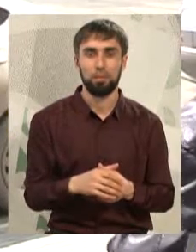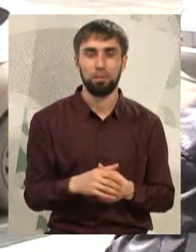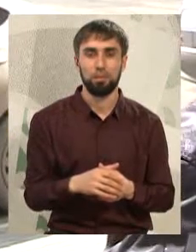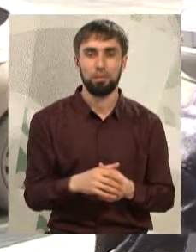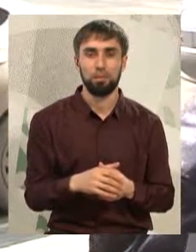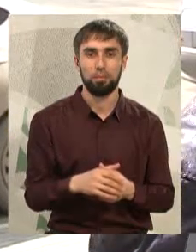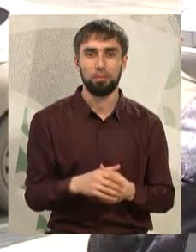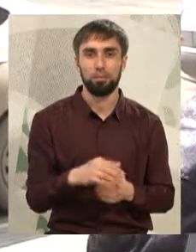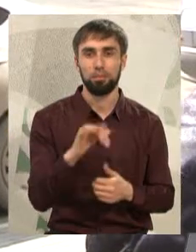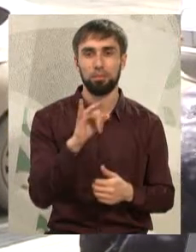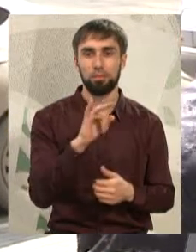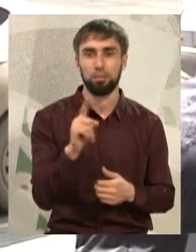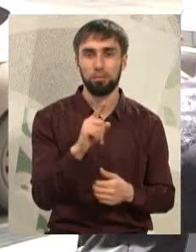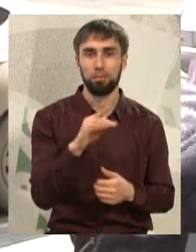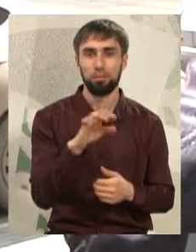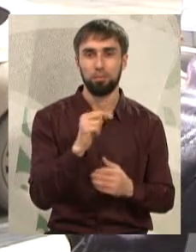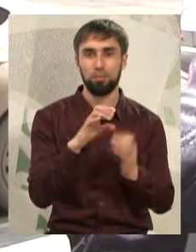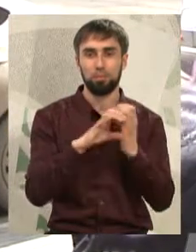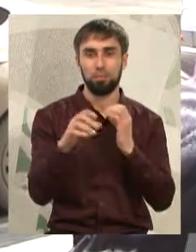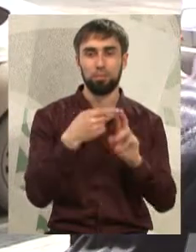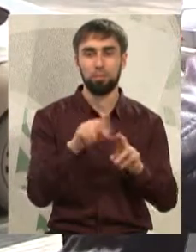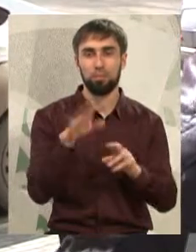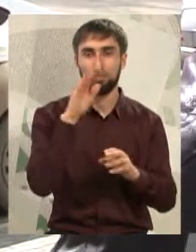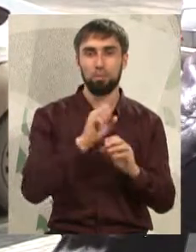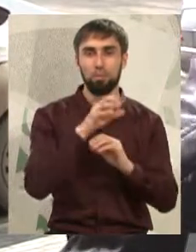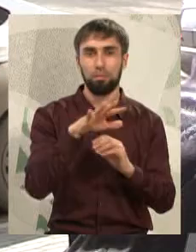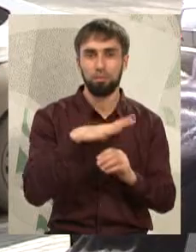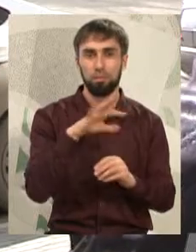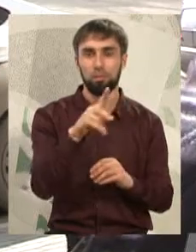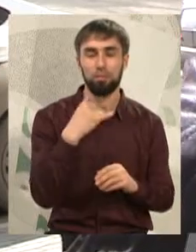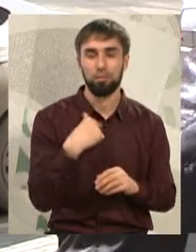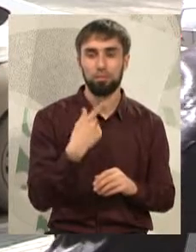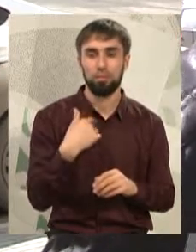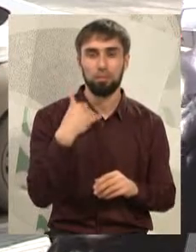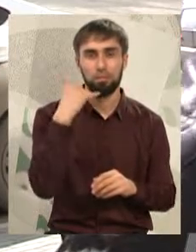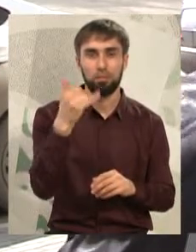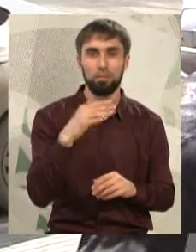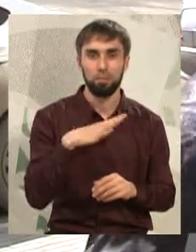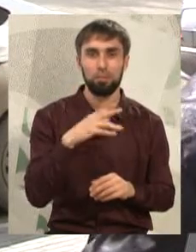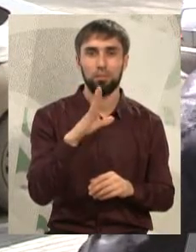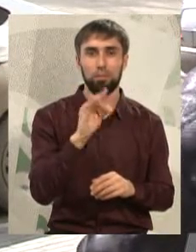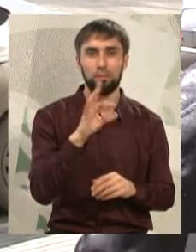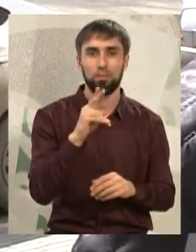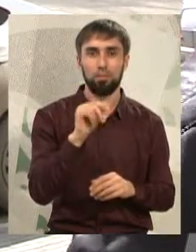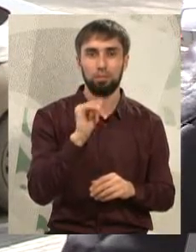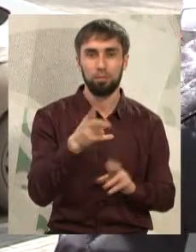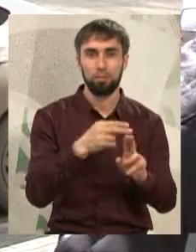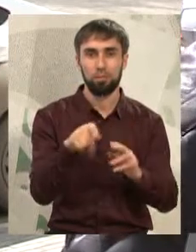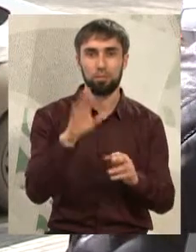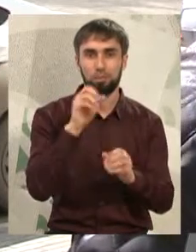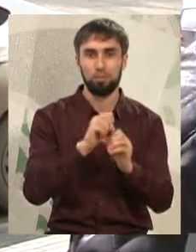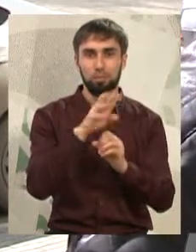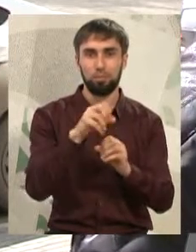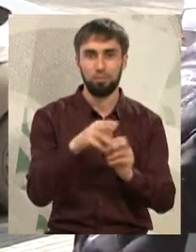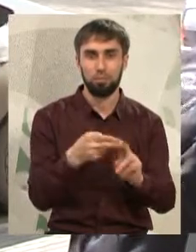вода выливалась. Я позвонил вот, водоканалу, сказал, что там вода выливается, там забит колодец. Они вот